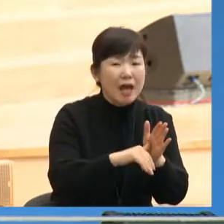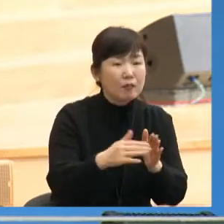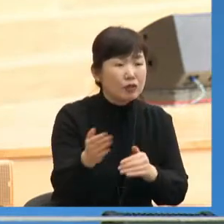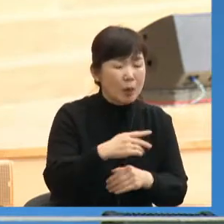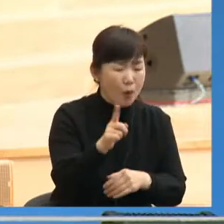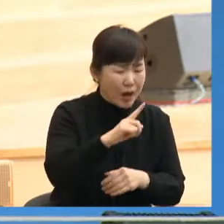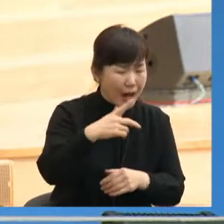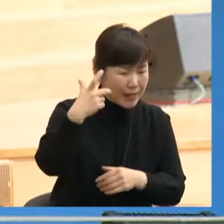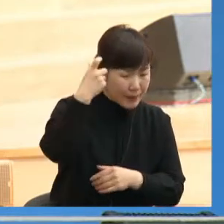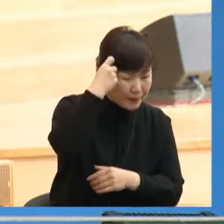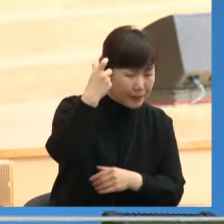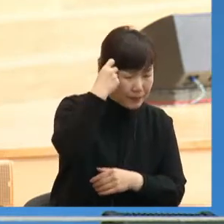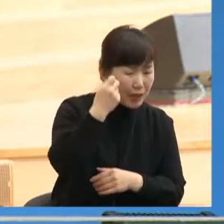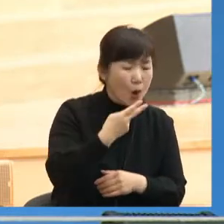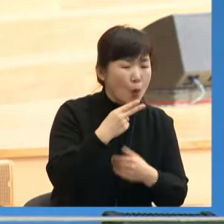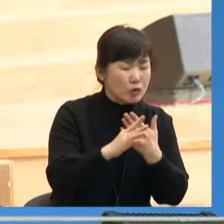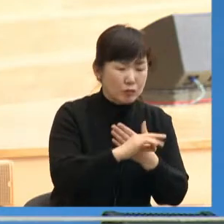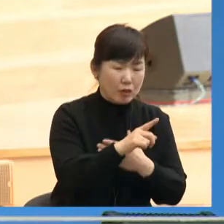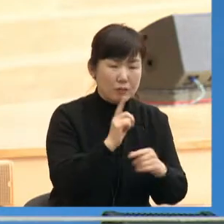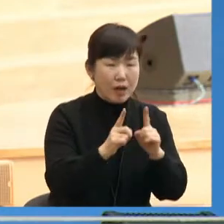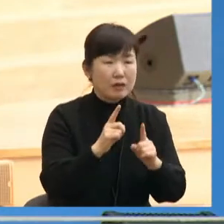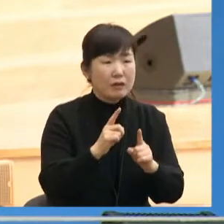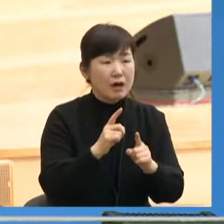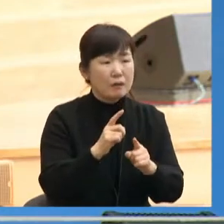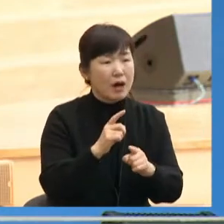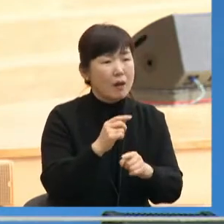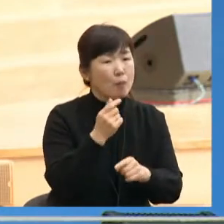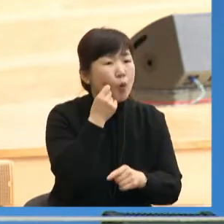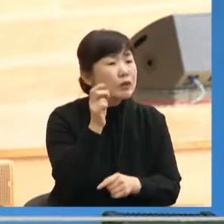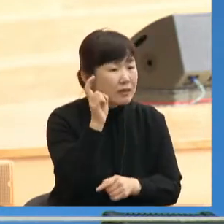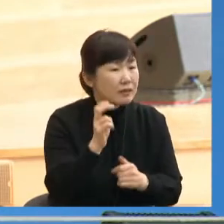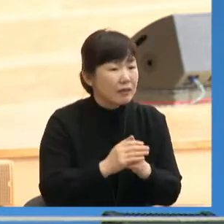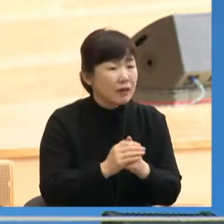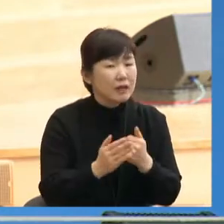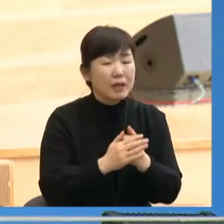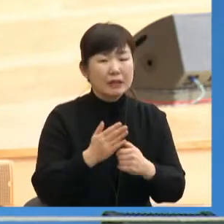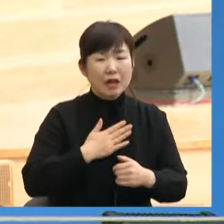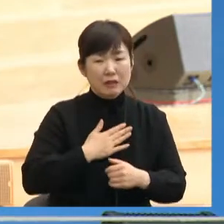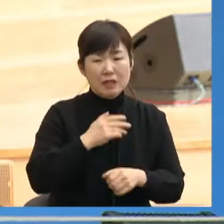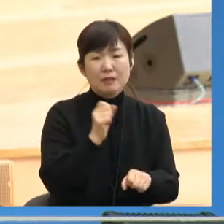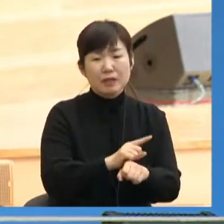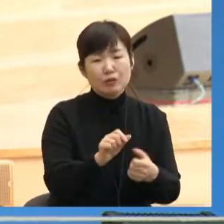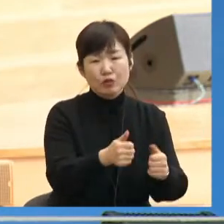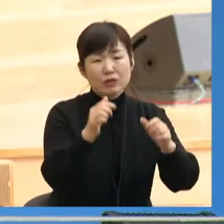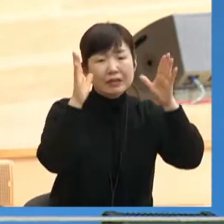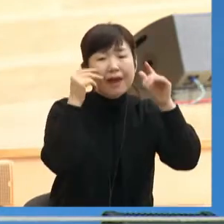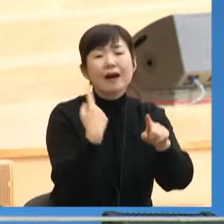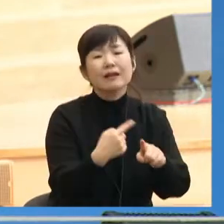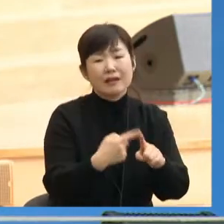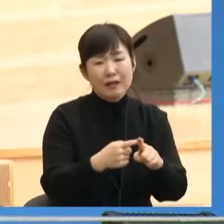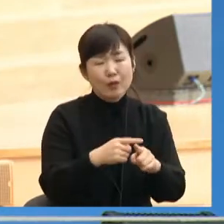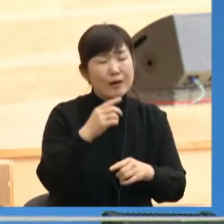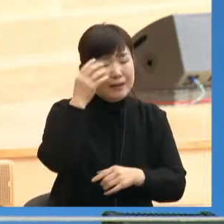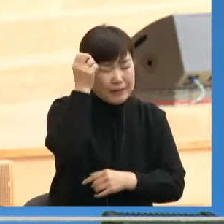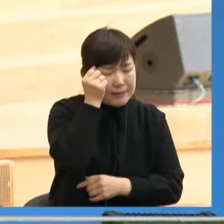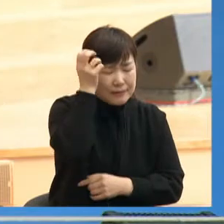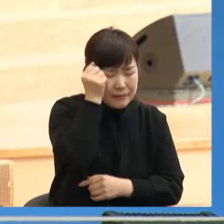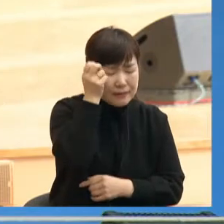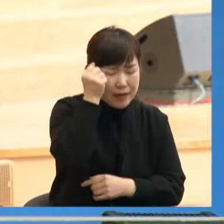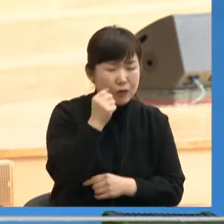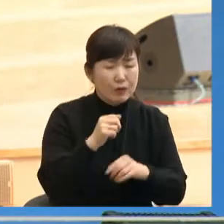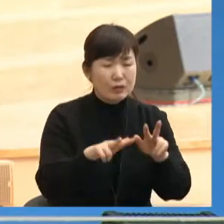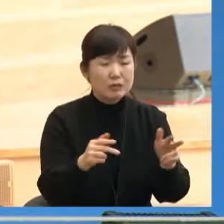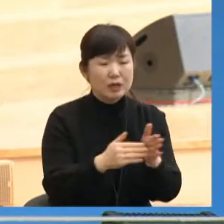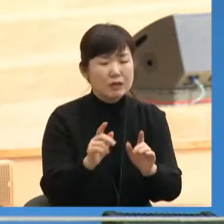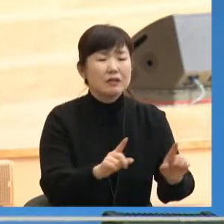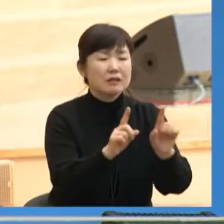않았으면 이 사람이 이 말을 할 수가 없는 거예요. 그래서 자신을 죽은 개 같은 존재라고 여기며 지금까지 살아왔단